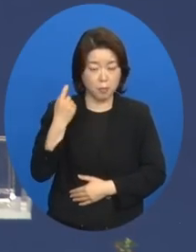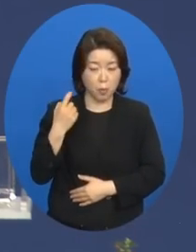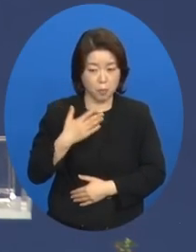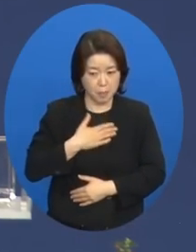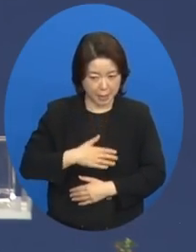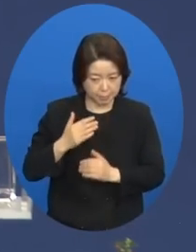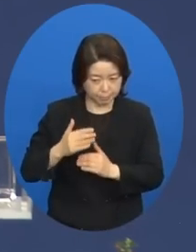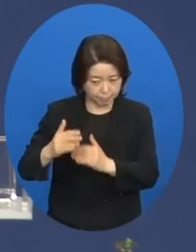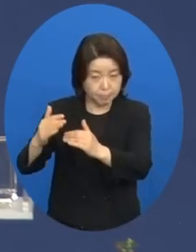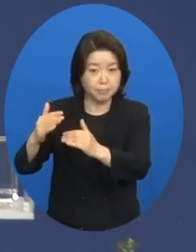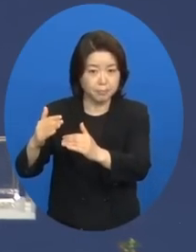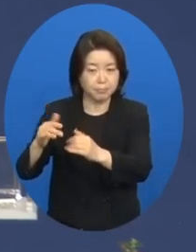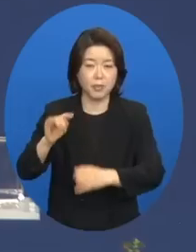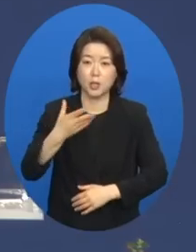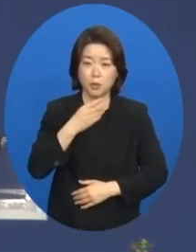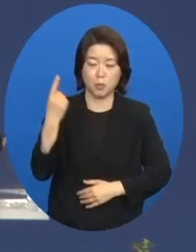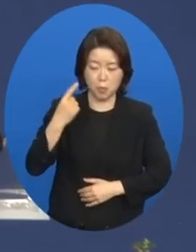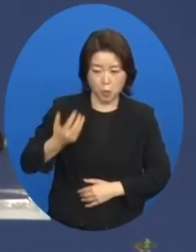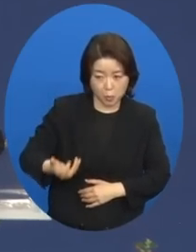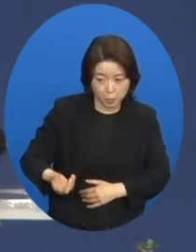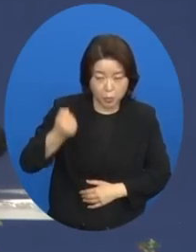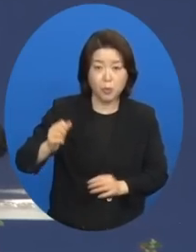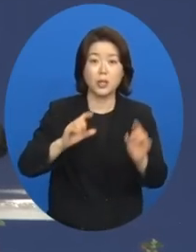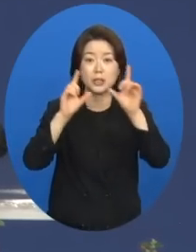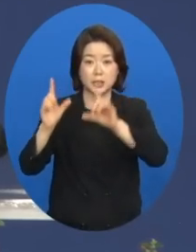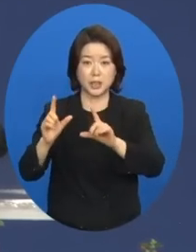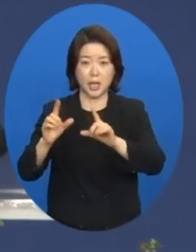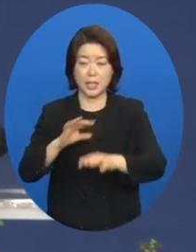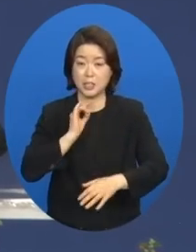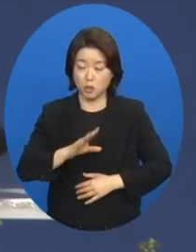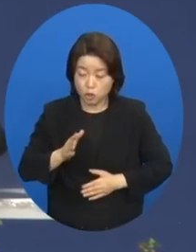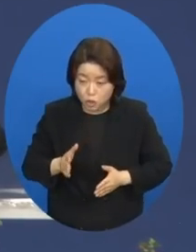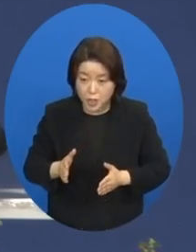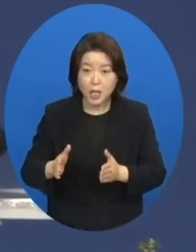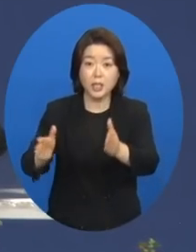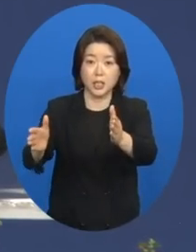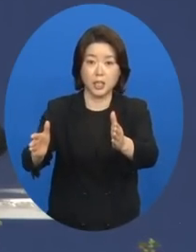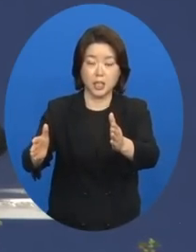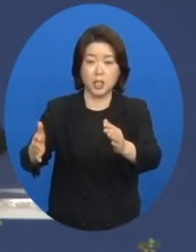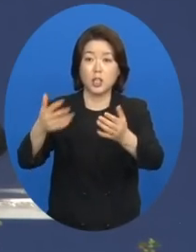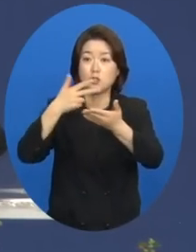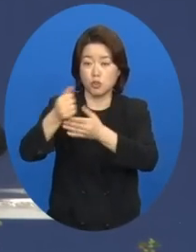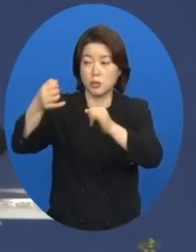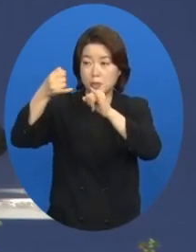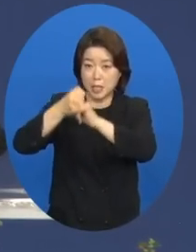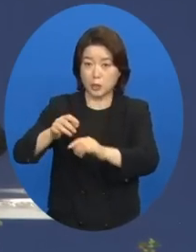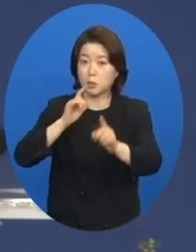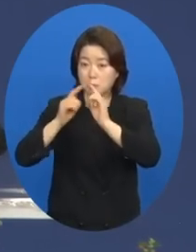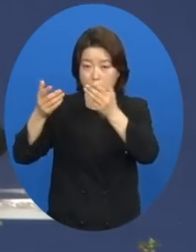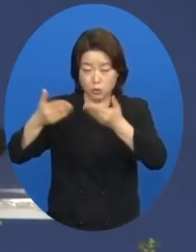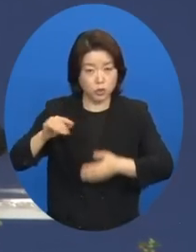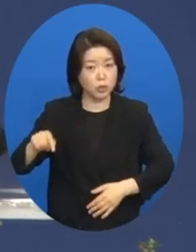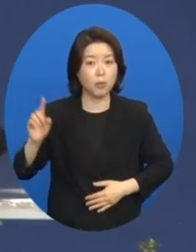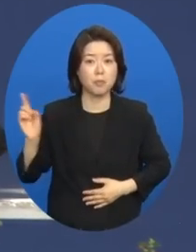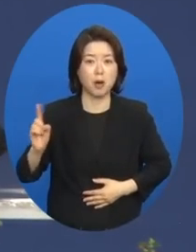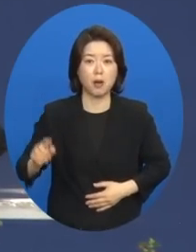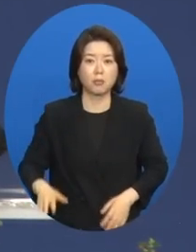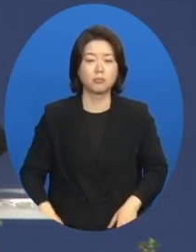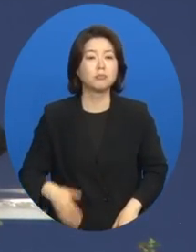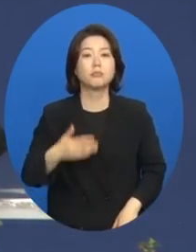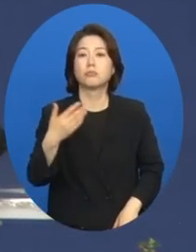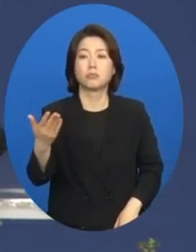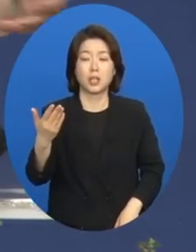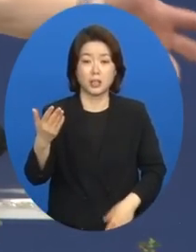알아가고 그리고 그 복음을 누리며 살아가는 유일한 길로 주님이 약속해 주신 말씀이 바로 뭐냐면 바로